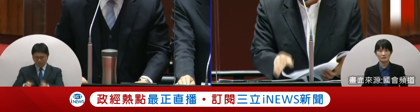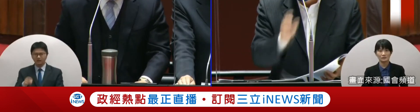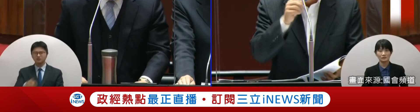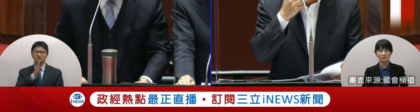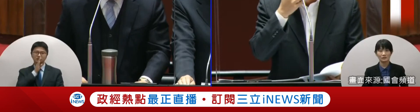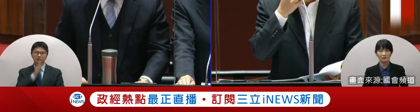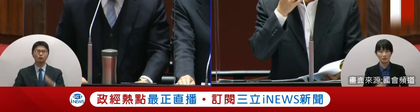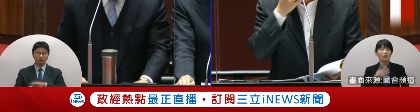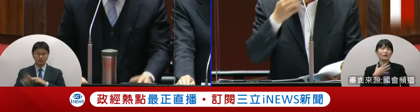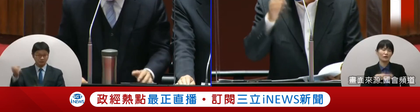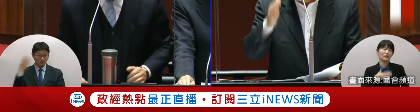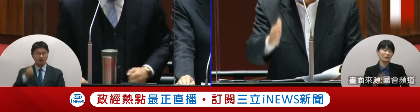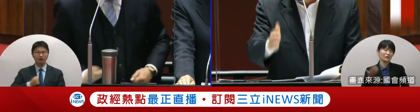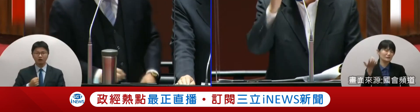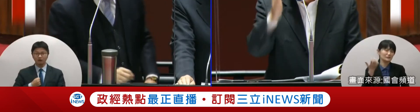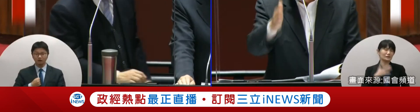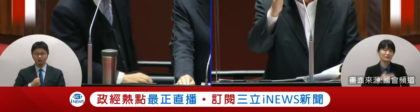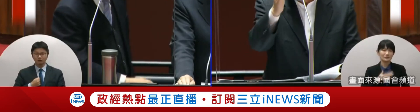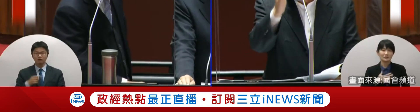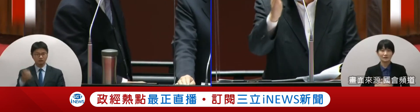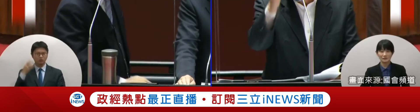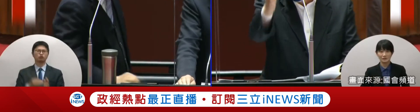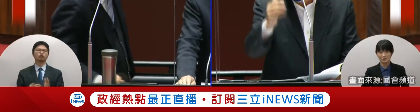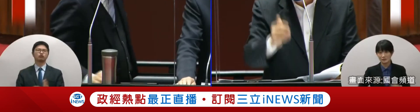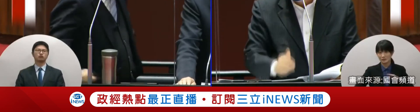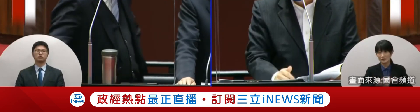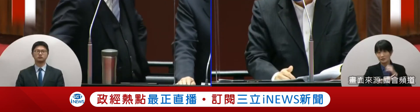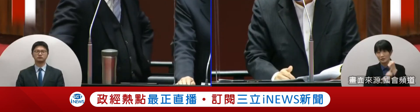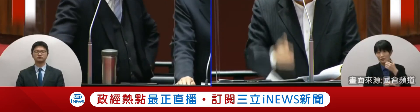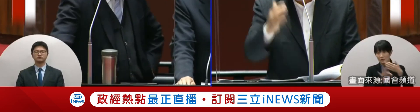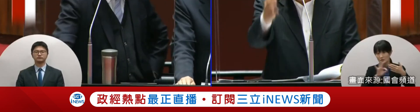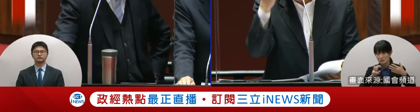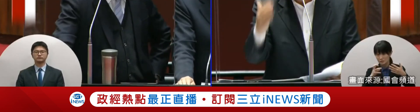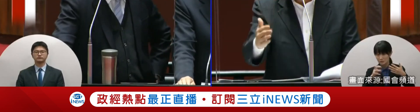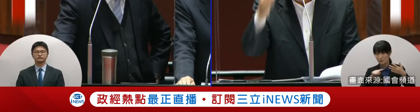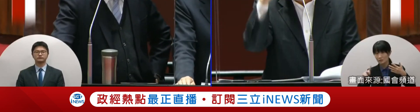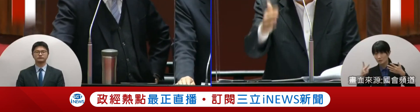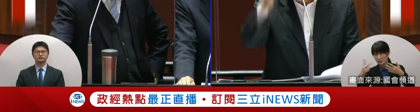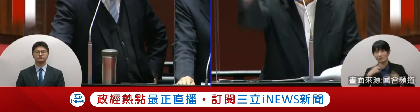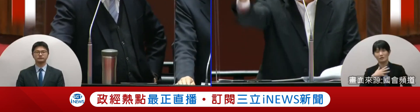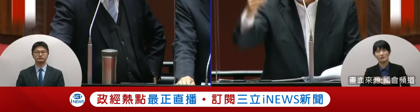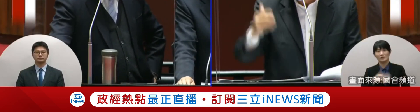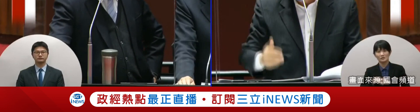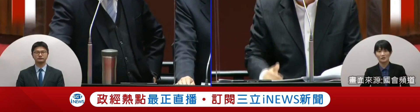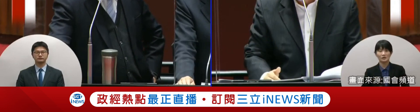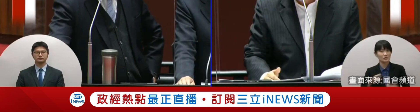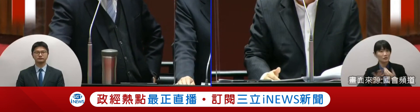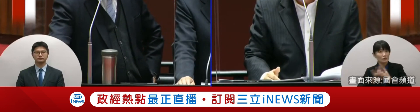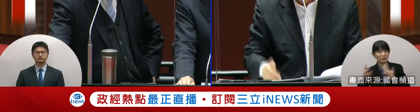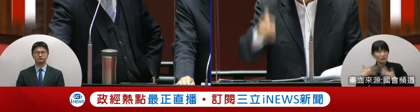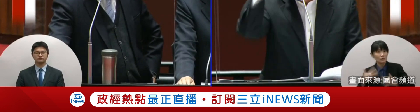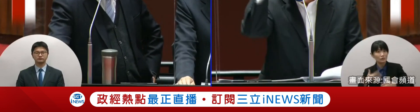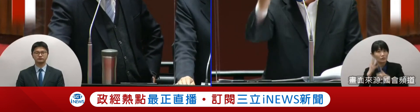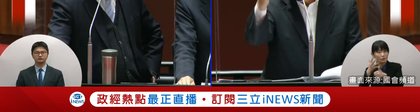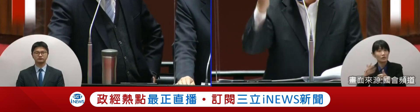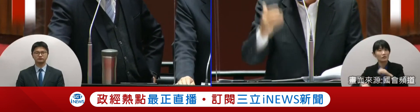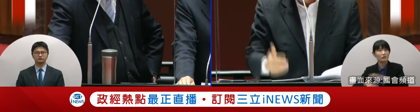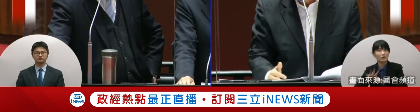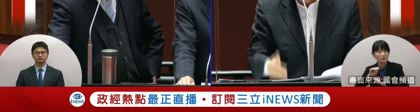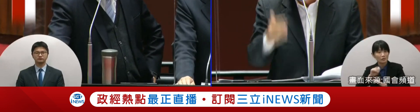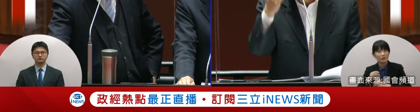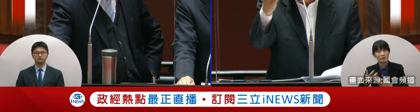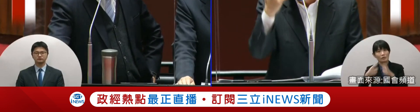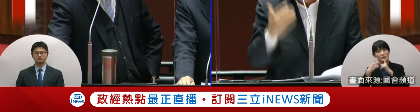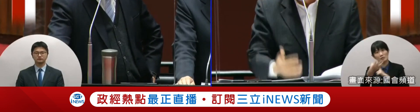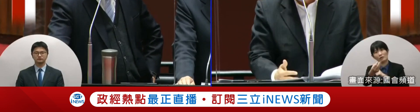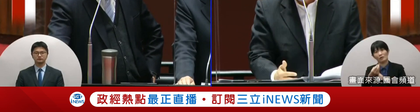我早就听懂，所以我直接跟你讲说违反第42条，然后你再跟我讲，那我再问你另外一个问题，我们违法有没有什么